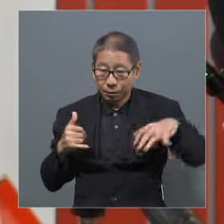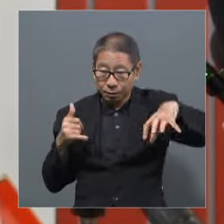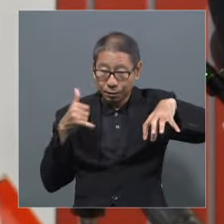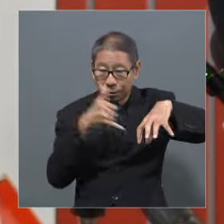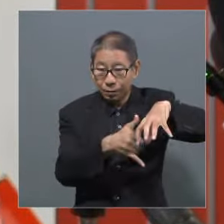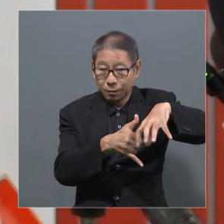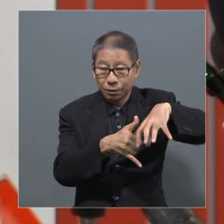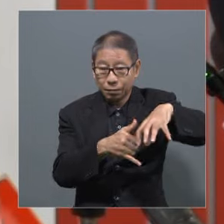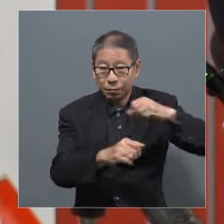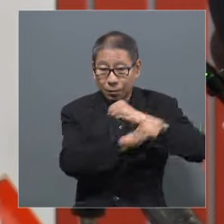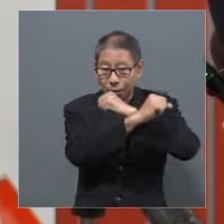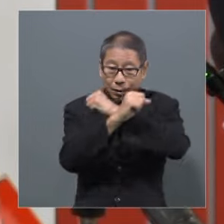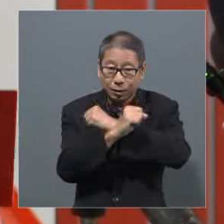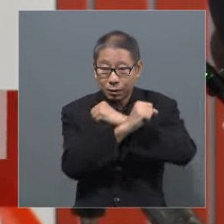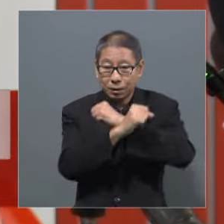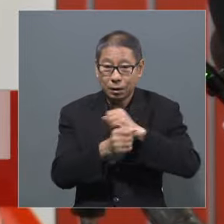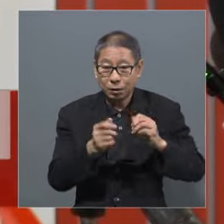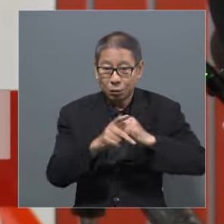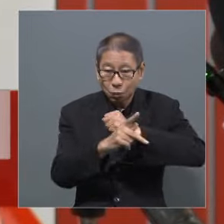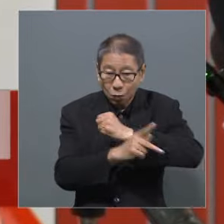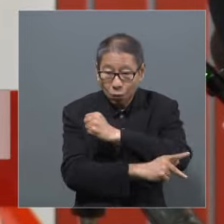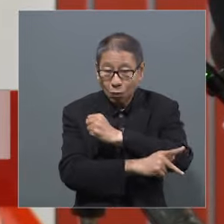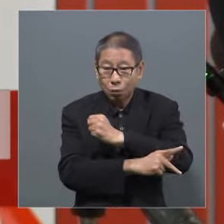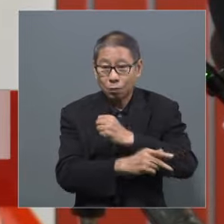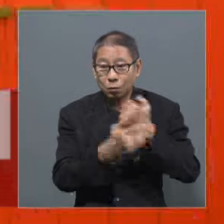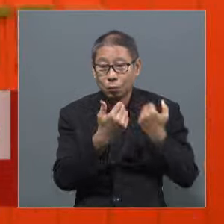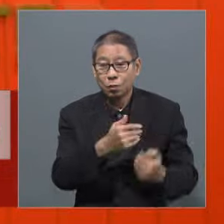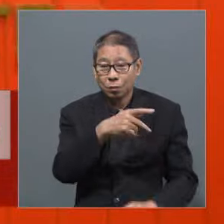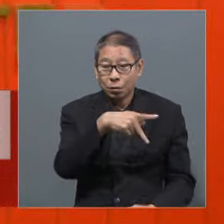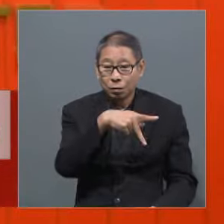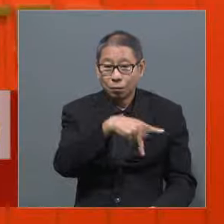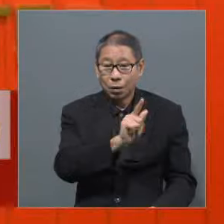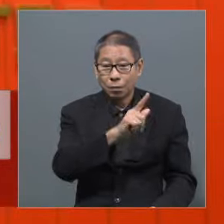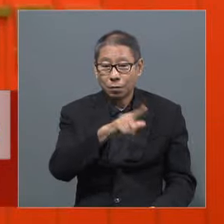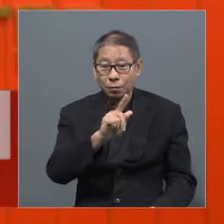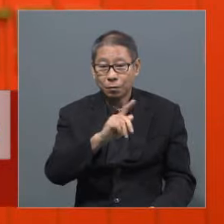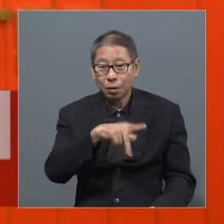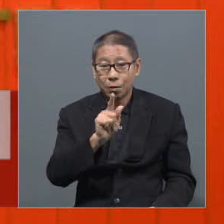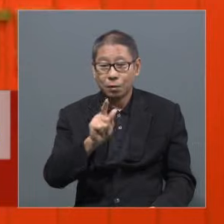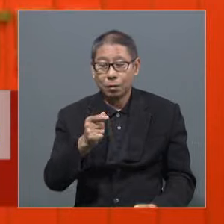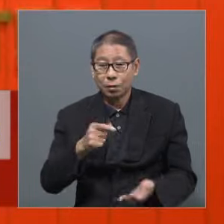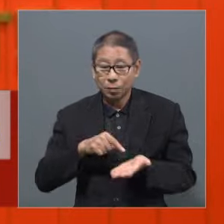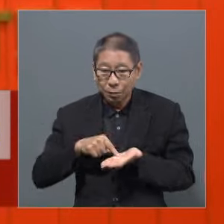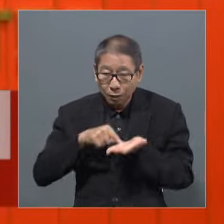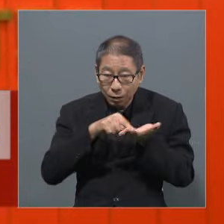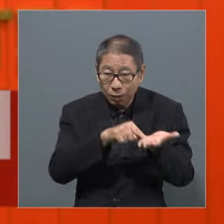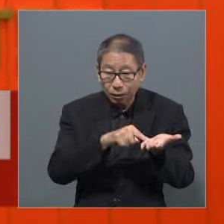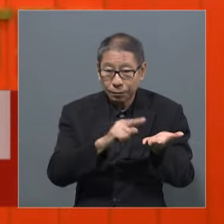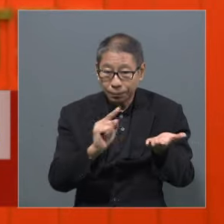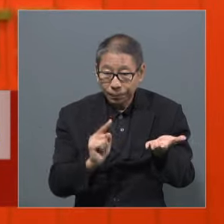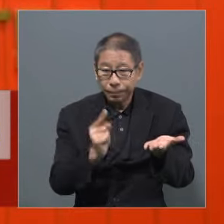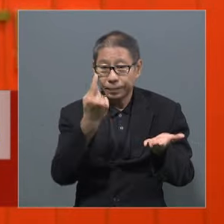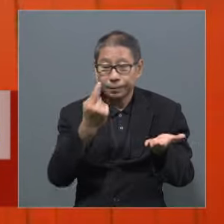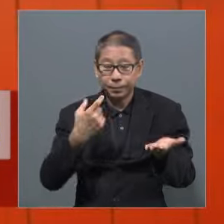บังคับการป้องกันปราบปรามการทุจริตและประพฤติมิชอบหรือบกปปปครับเพื่อยื่นหลักฐานใหม่ที่ทนาย